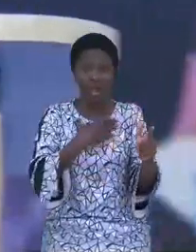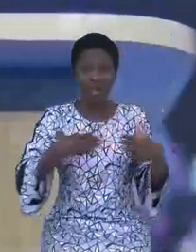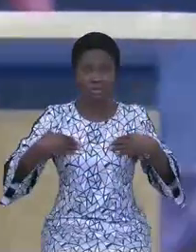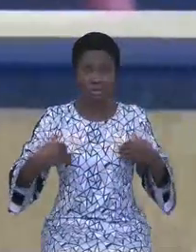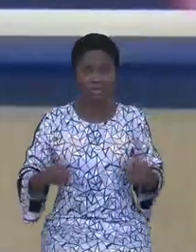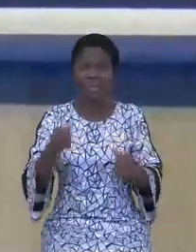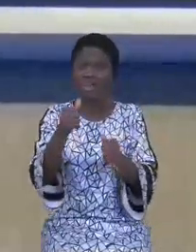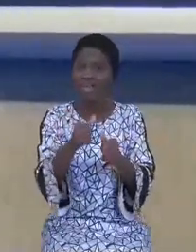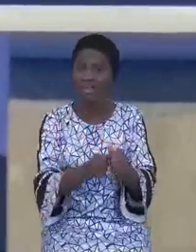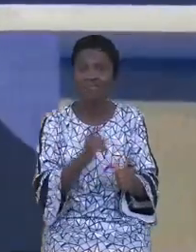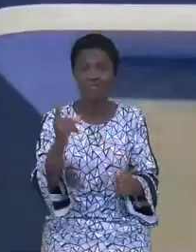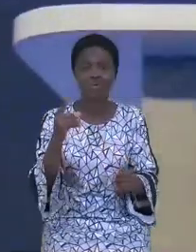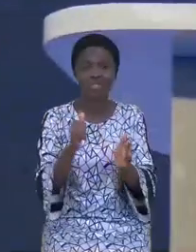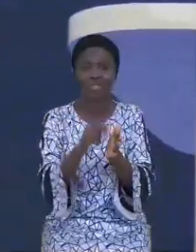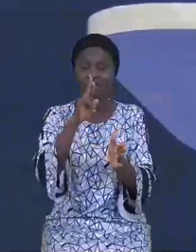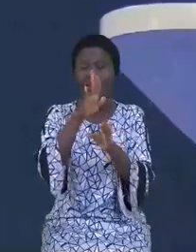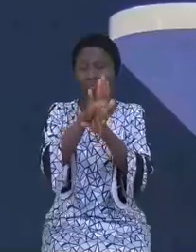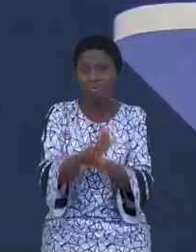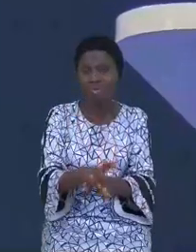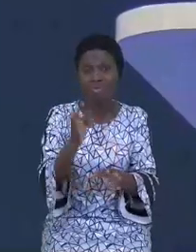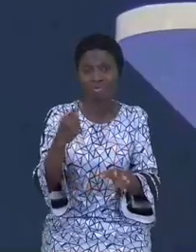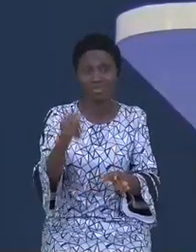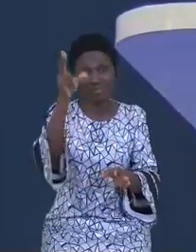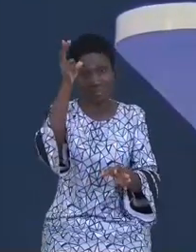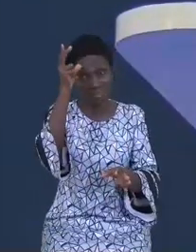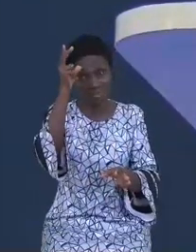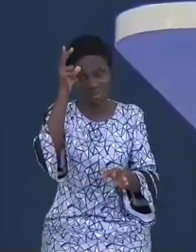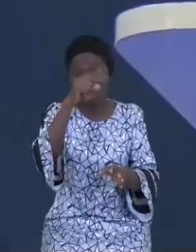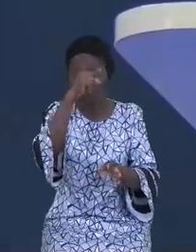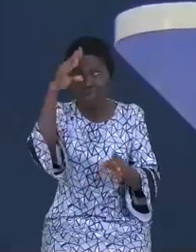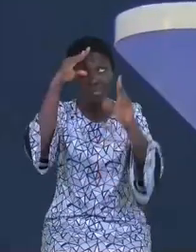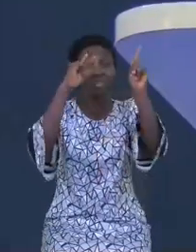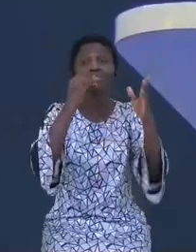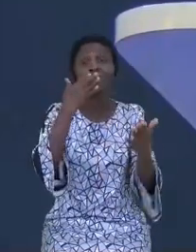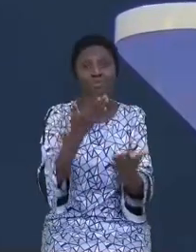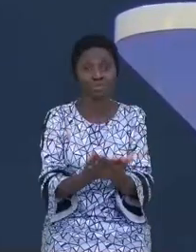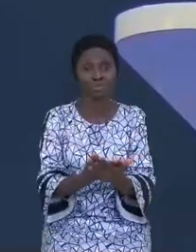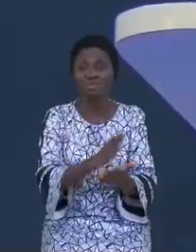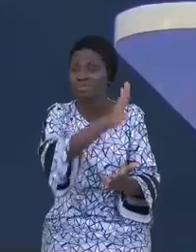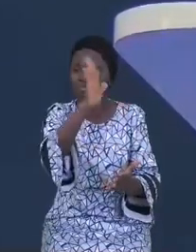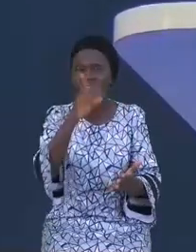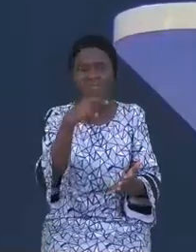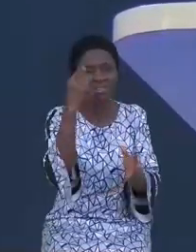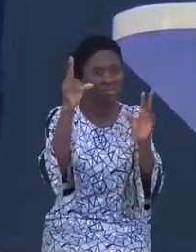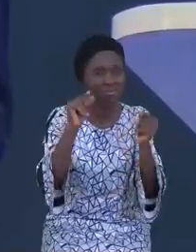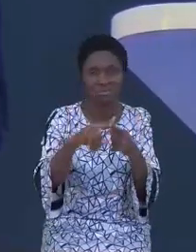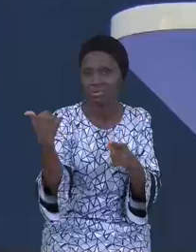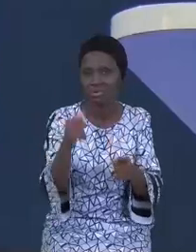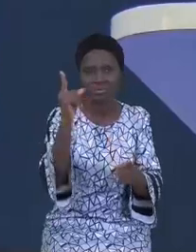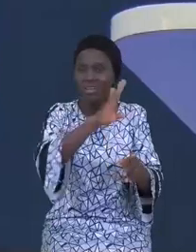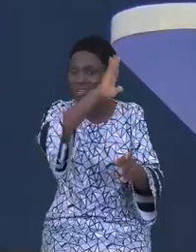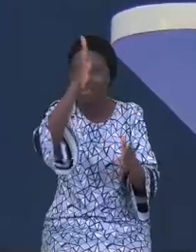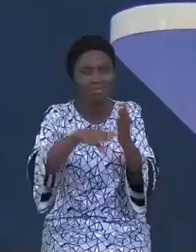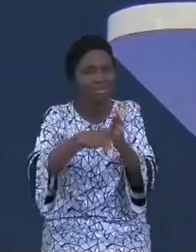plutôt, verset 9. L'Éternel est bon envers tous parce qu'il est bon. Il ne dit nul, non à personne. Il